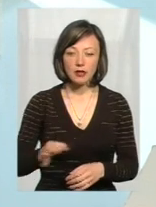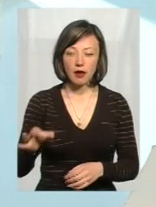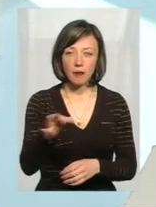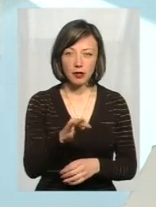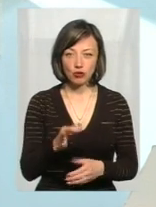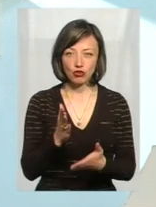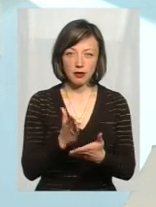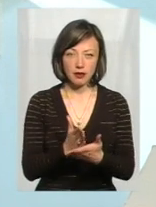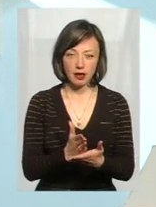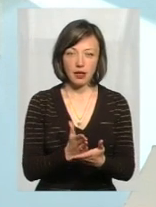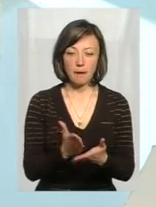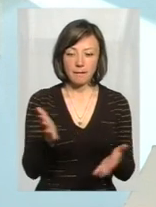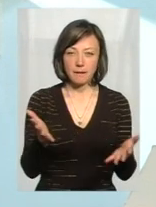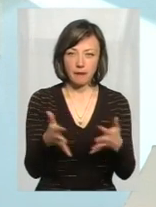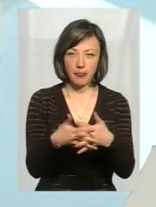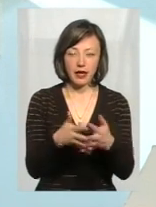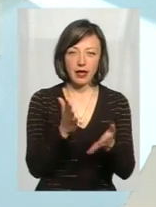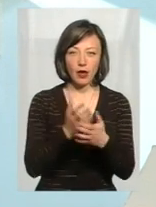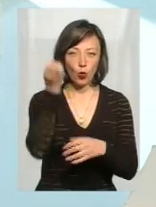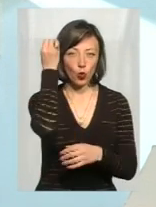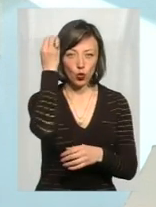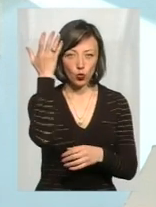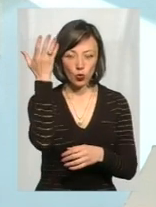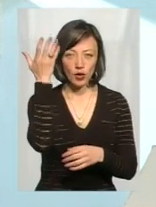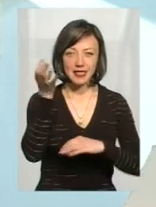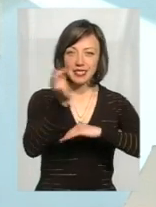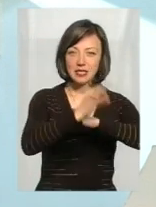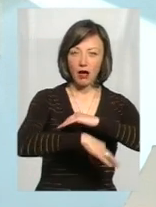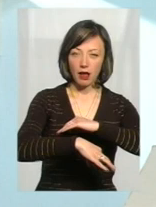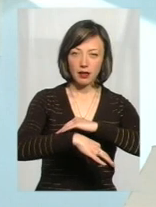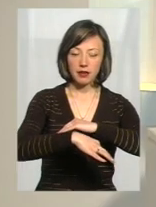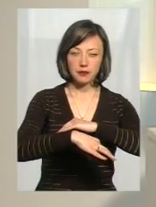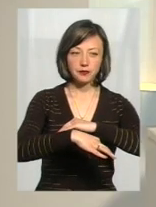перетин, наприклад, є представлені культури як західна